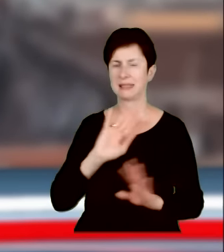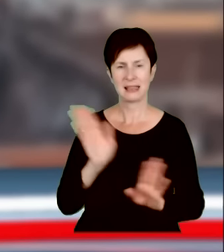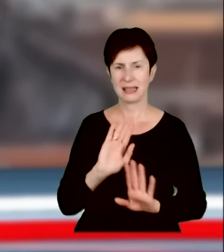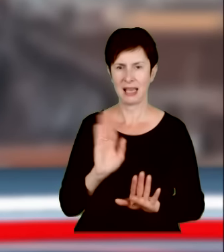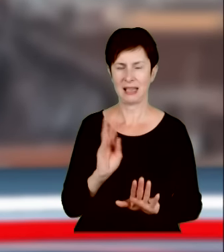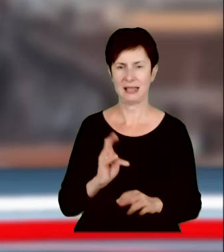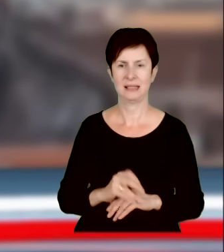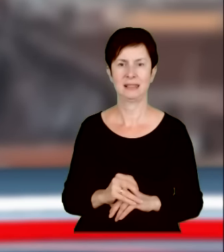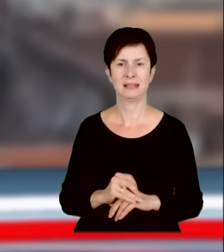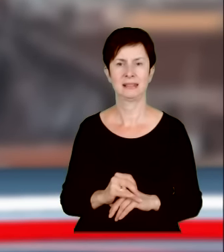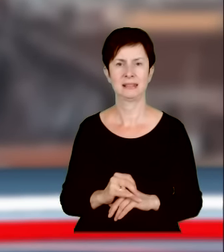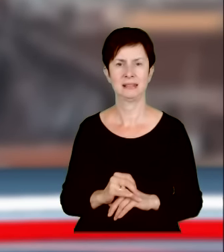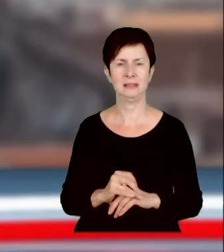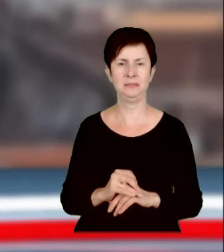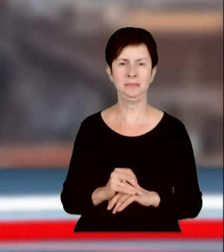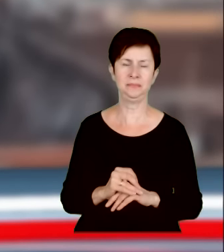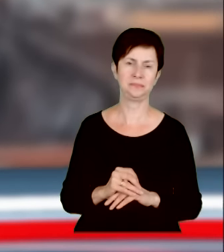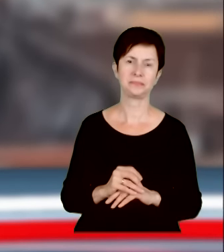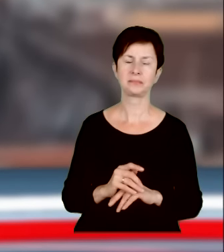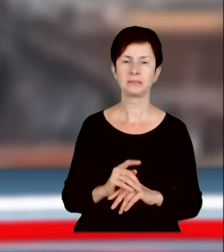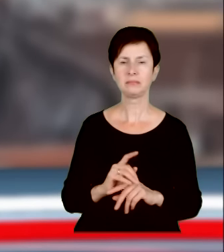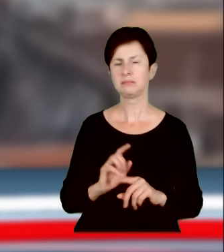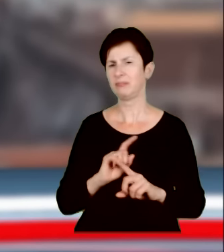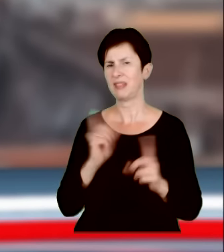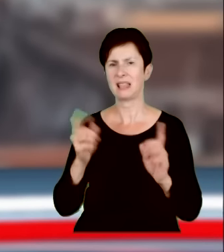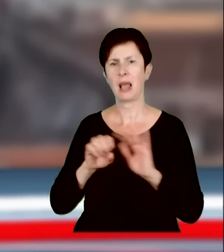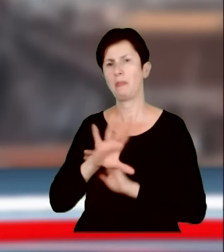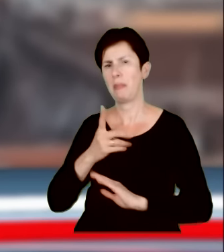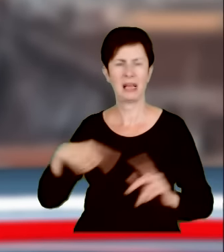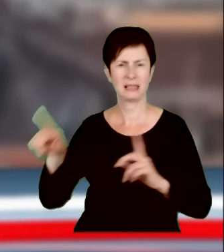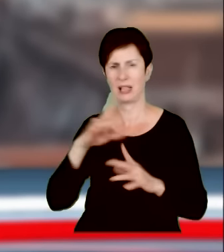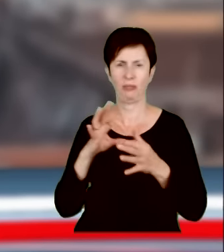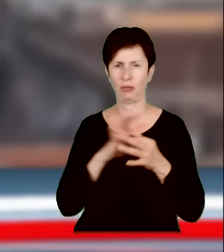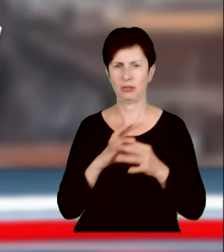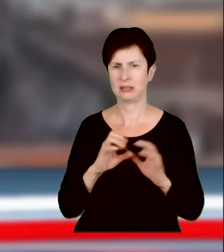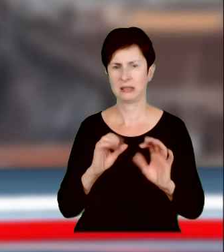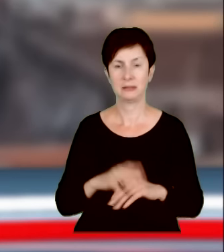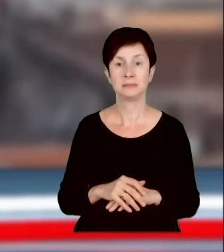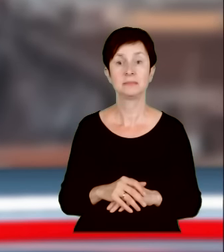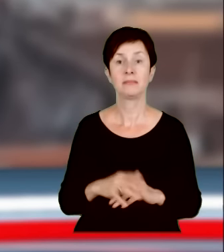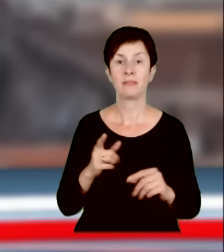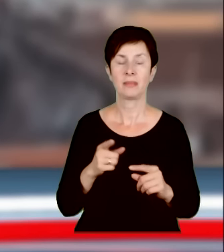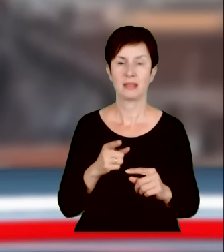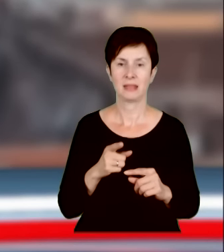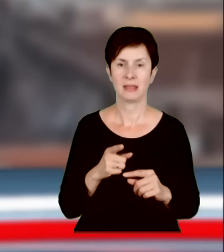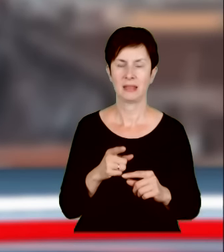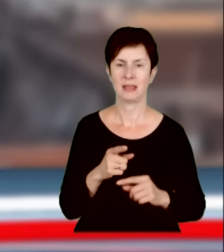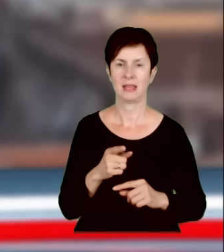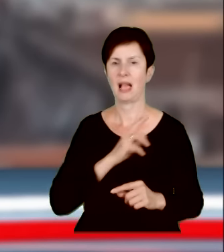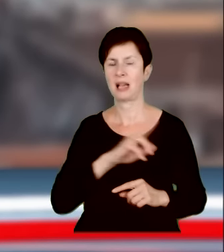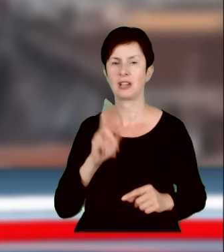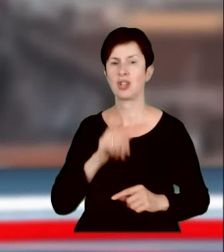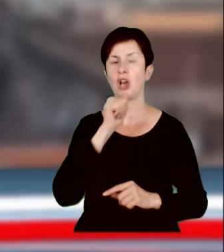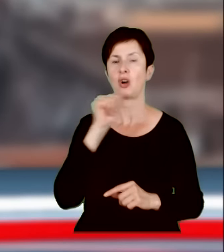przez medium które można by było w jakikolwiek sposób z nami wiązać jak to robią i próbują z każdego euro wypłaconego do